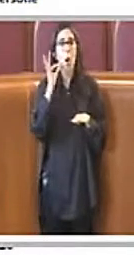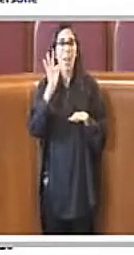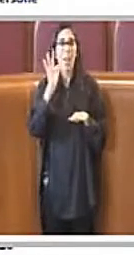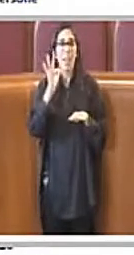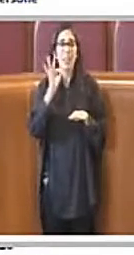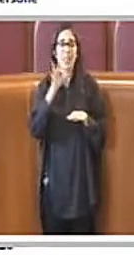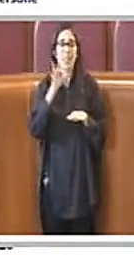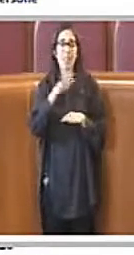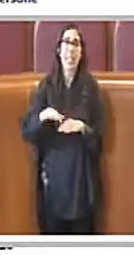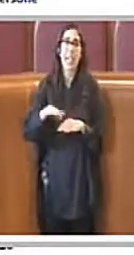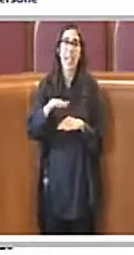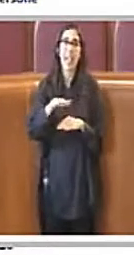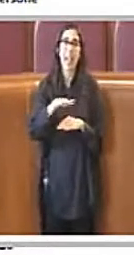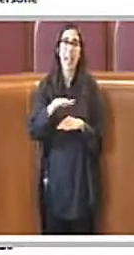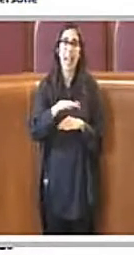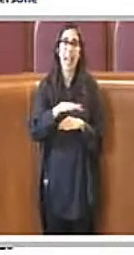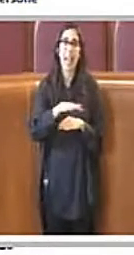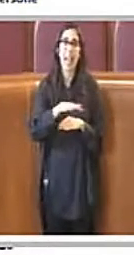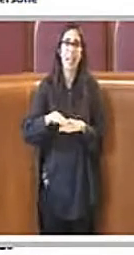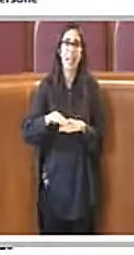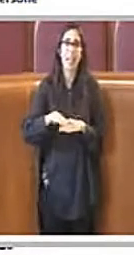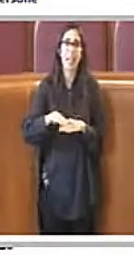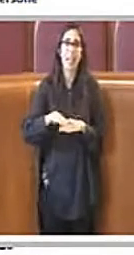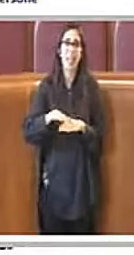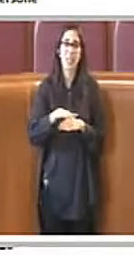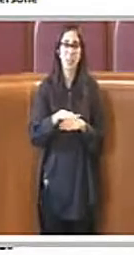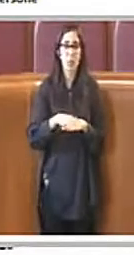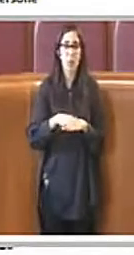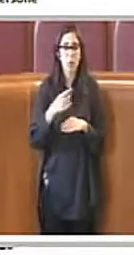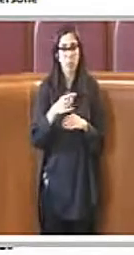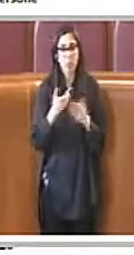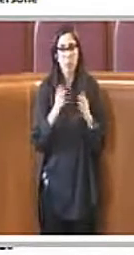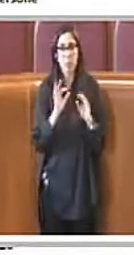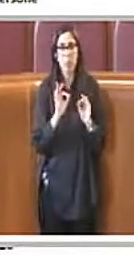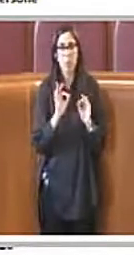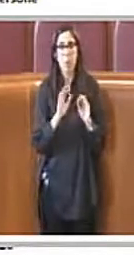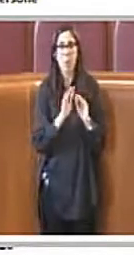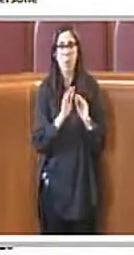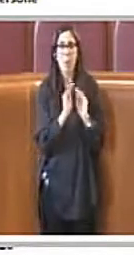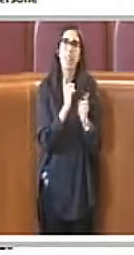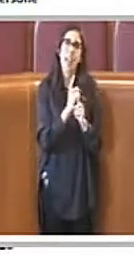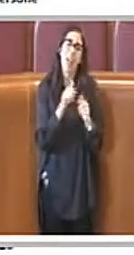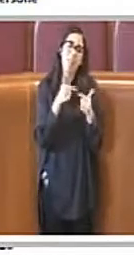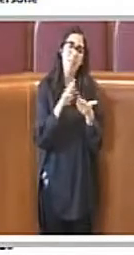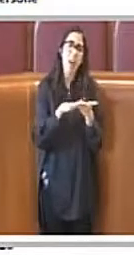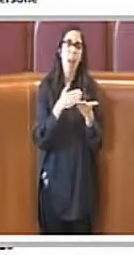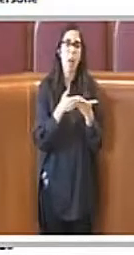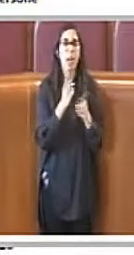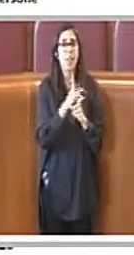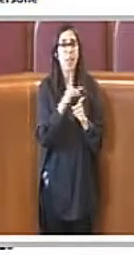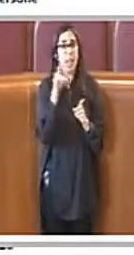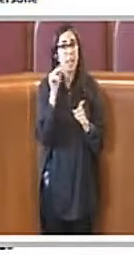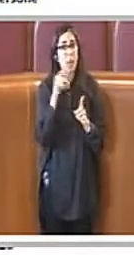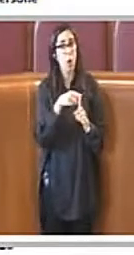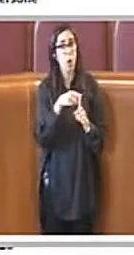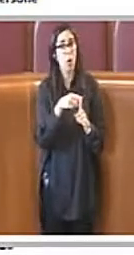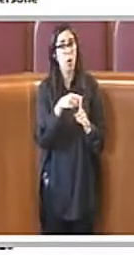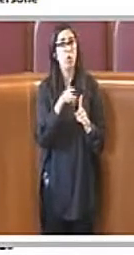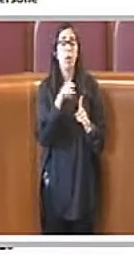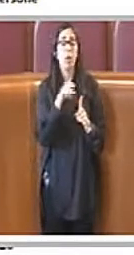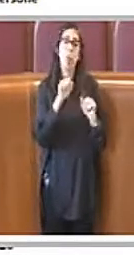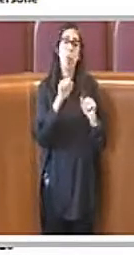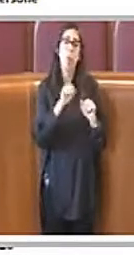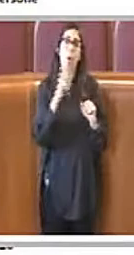che sicuramente, questo è anche un mondo che va valorizzato e che va riconosciuto, e che potrà sicuramente